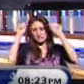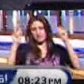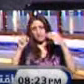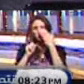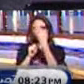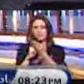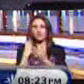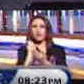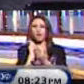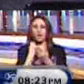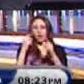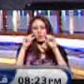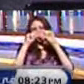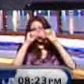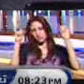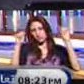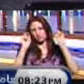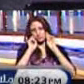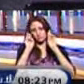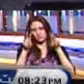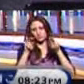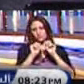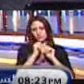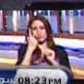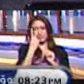الرقم اللي موجود دلوقتي قدام حضراتكم على الشاشة